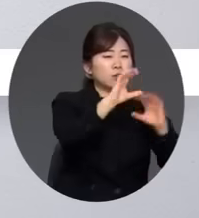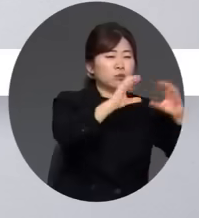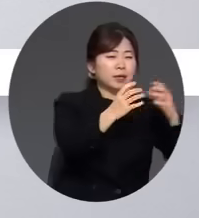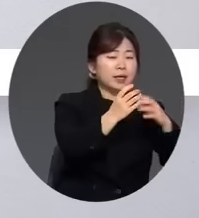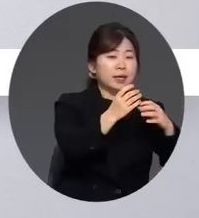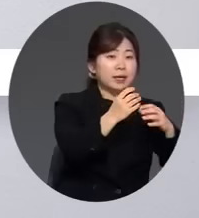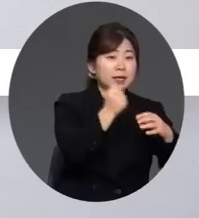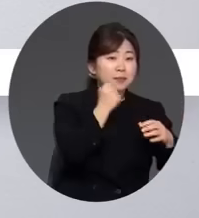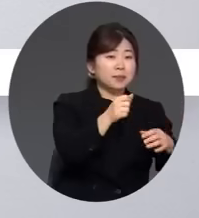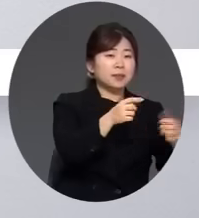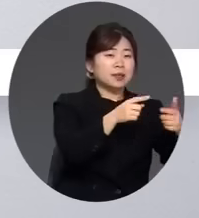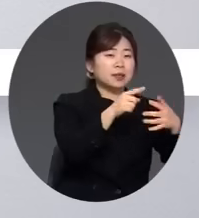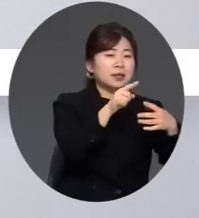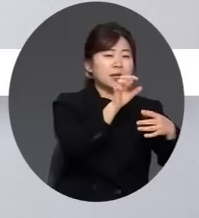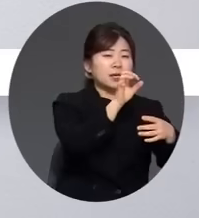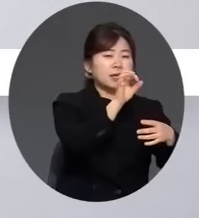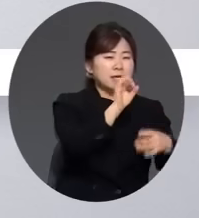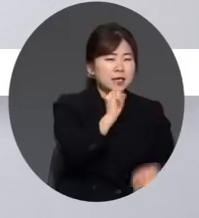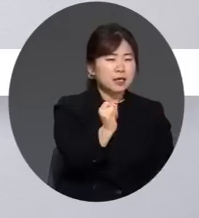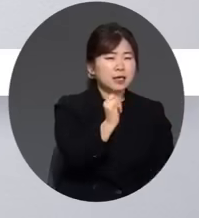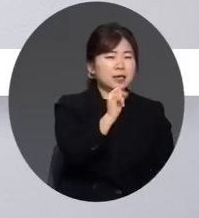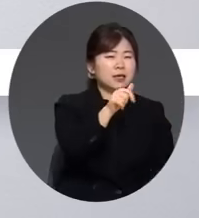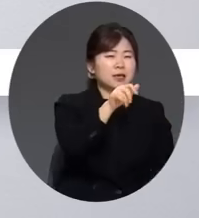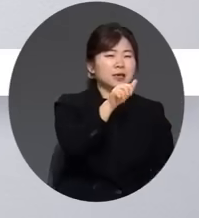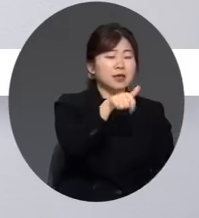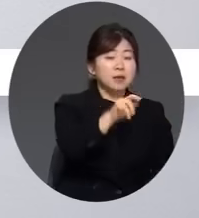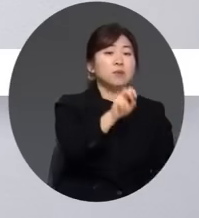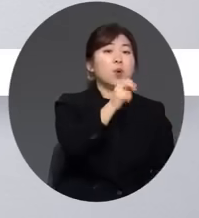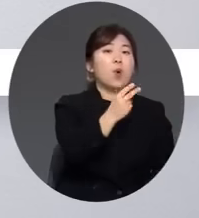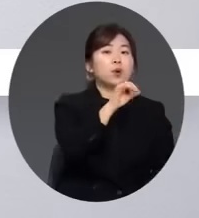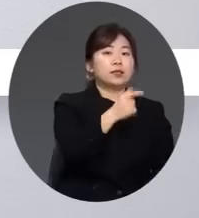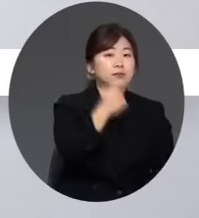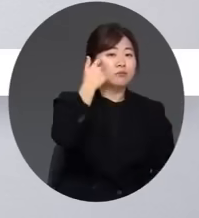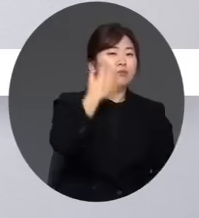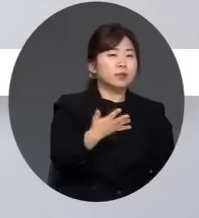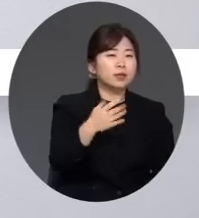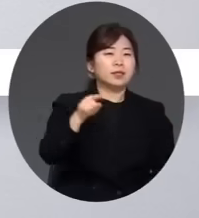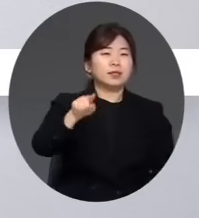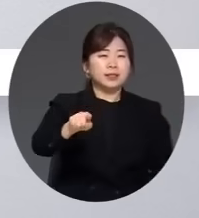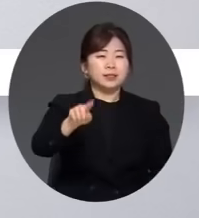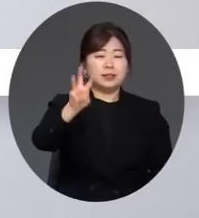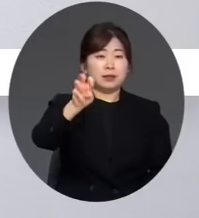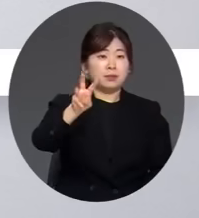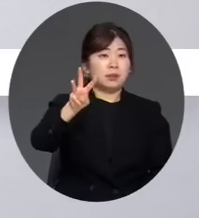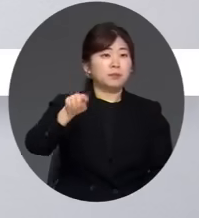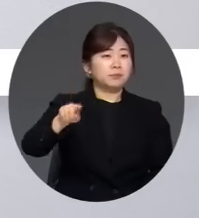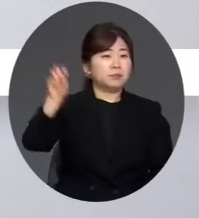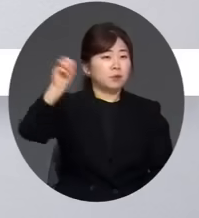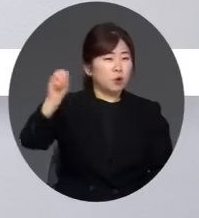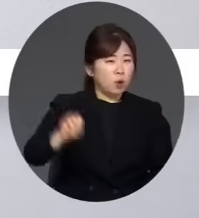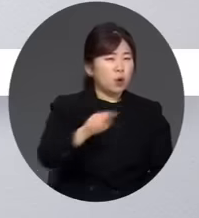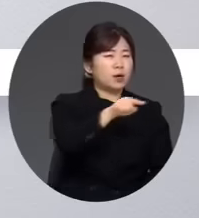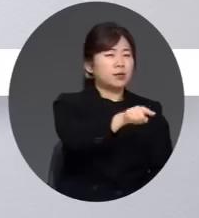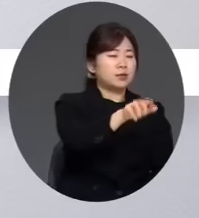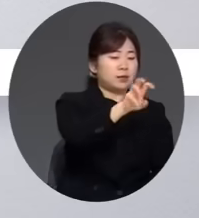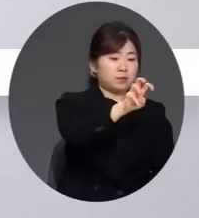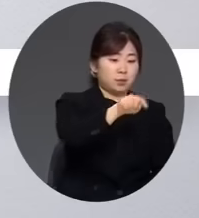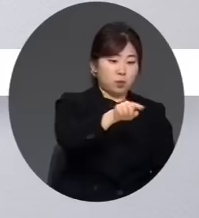김효훈 전 국무총리실 행정관의 가상 대결에선 이재영 33% 김효훈